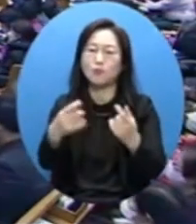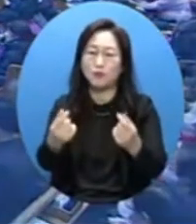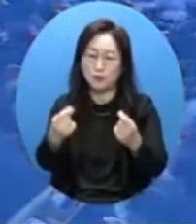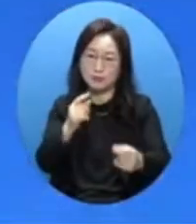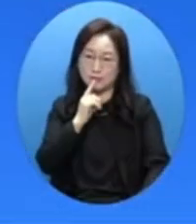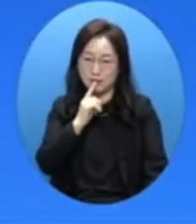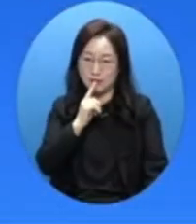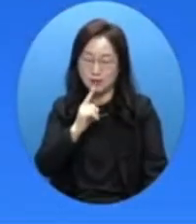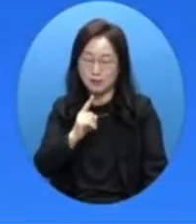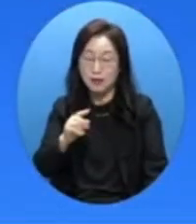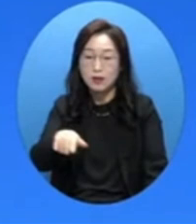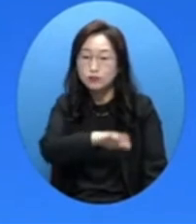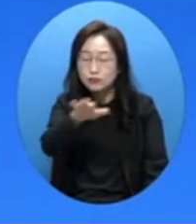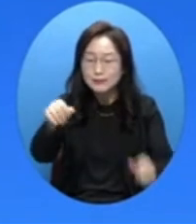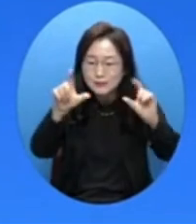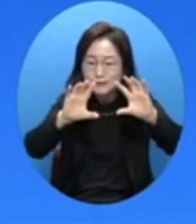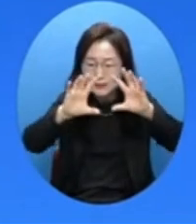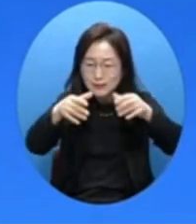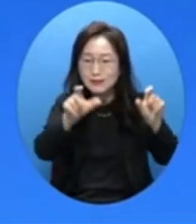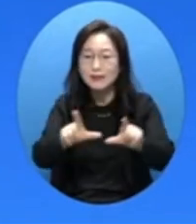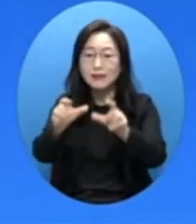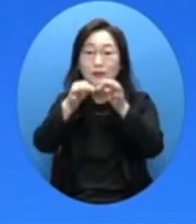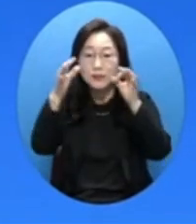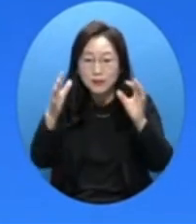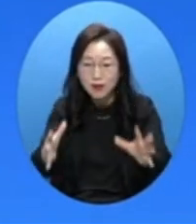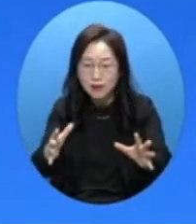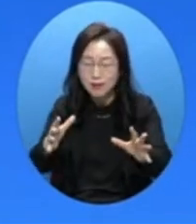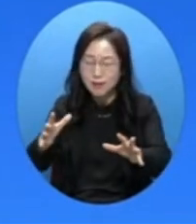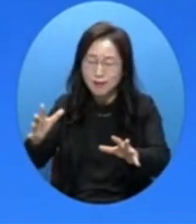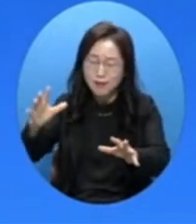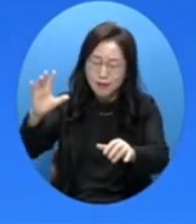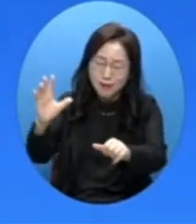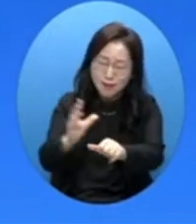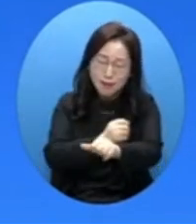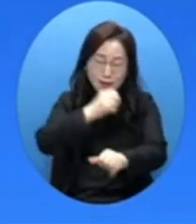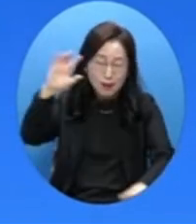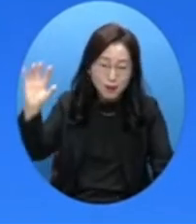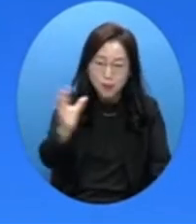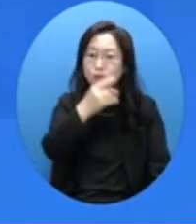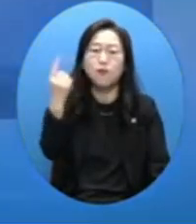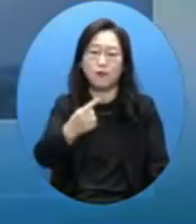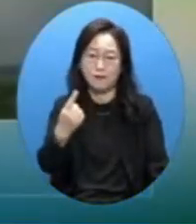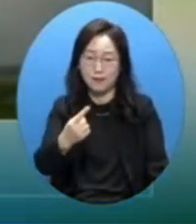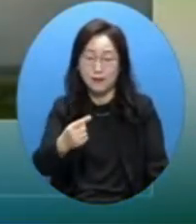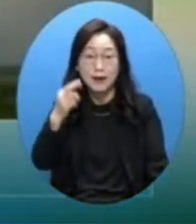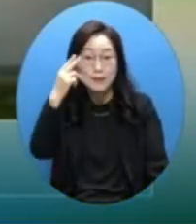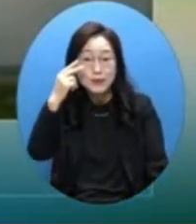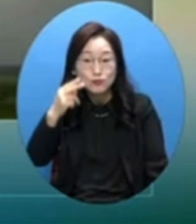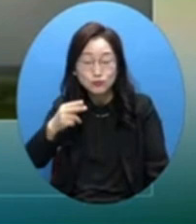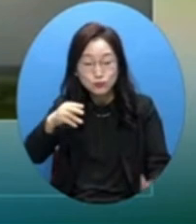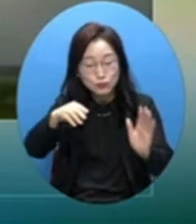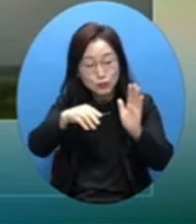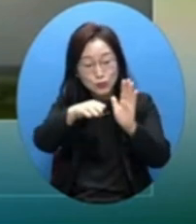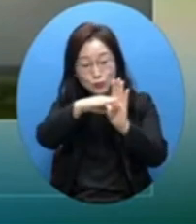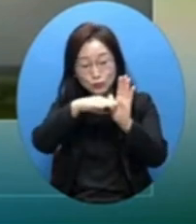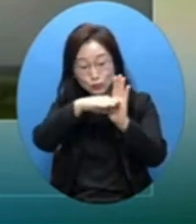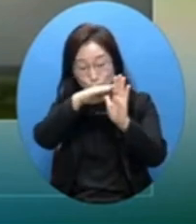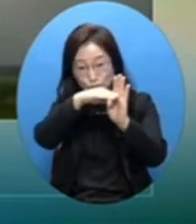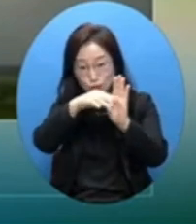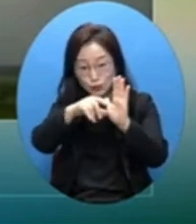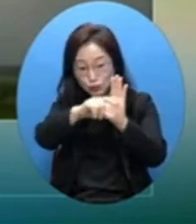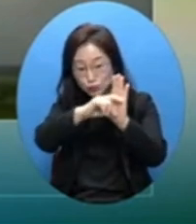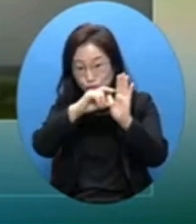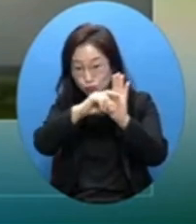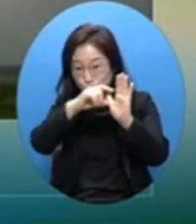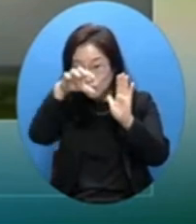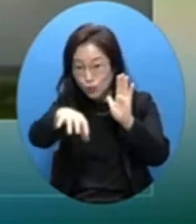광야길을 살아간 동안 때때로 우리에게 광풍이 불어옵니다. 미국 중부에서 가끔 이 토네도 광풍이